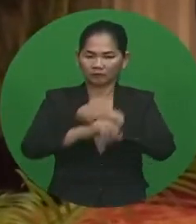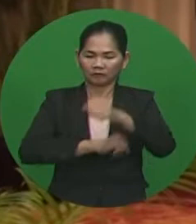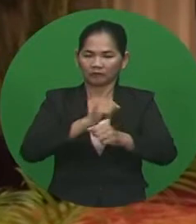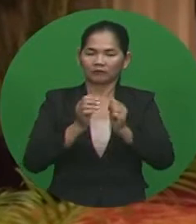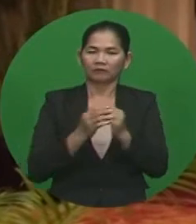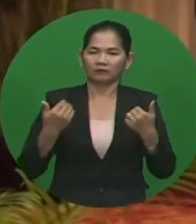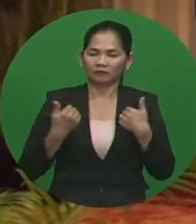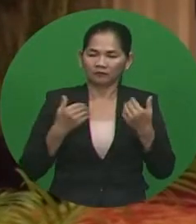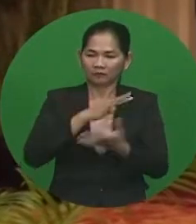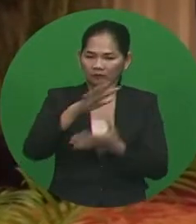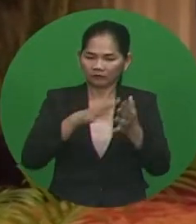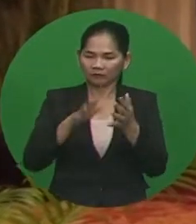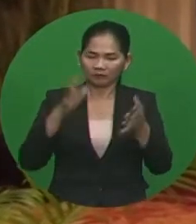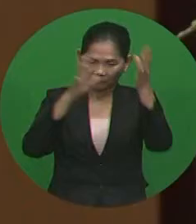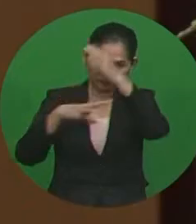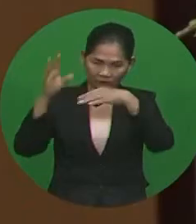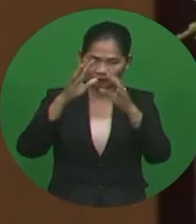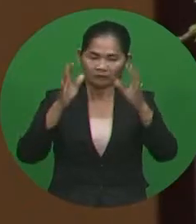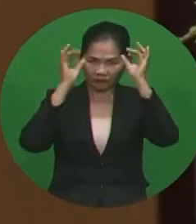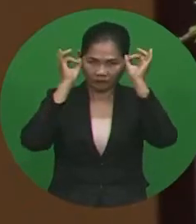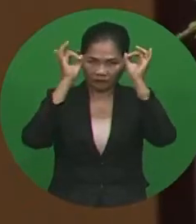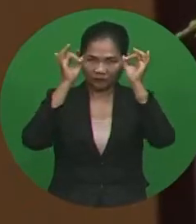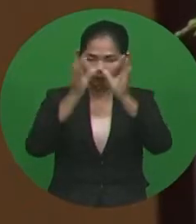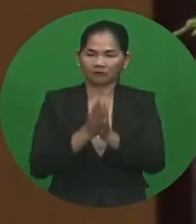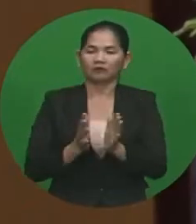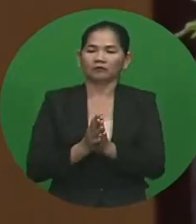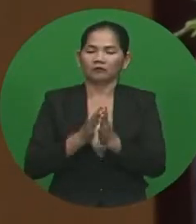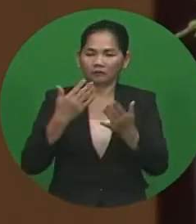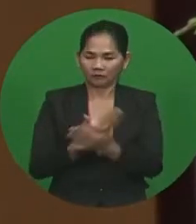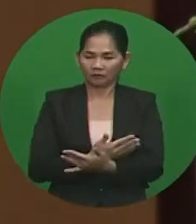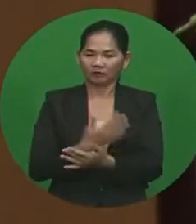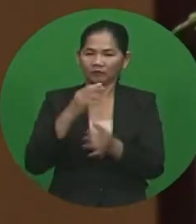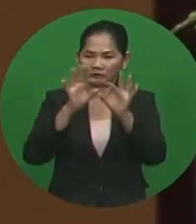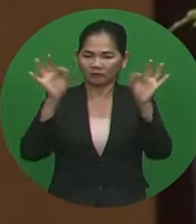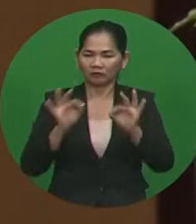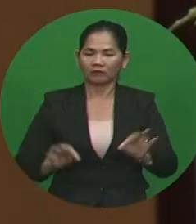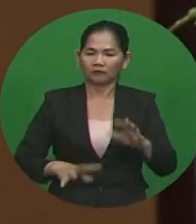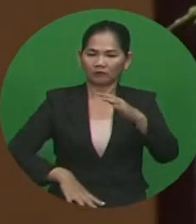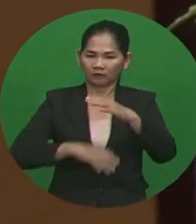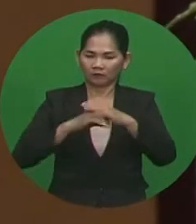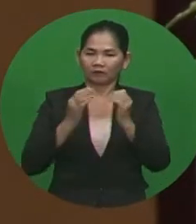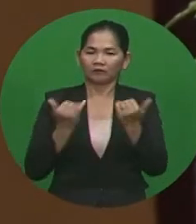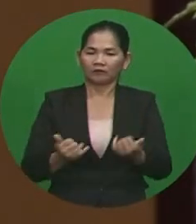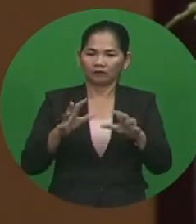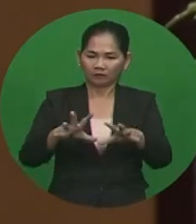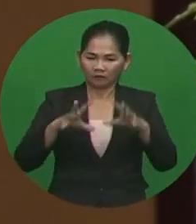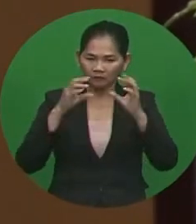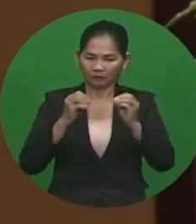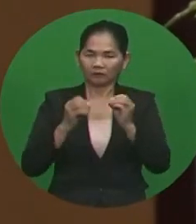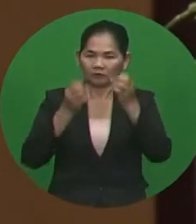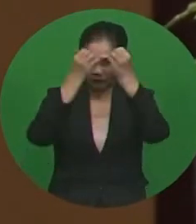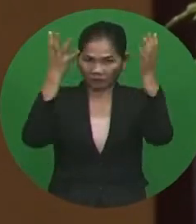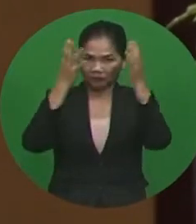ធបានបង្កជាកង្វល់និងបញ្ហាប្រឈមក្នុងទម្រង់ថ្មីមួយទៀតគឺវិសមភាពក្នុងការទទួលបាននូវព័ត៌